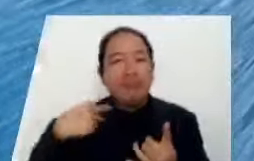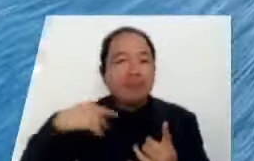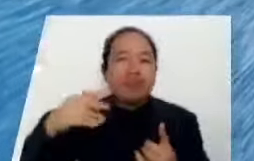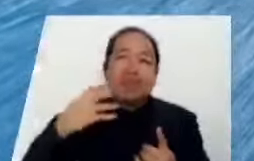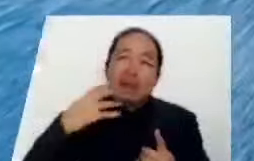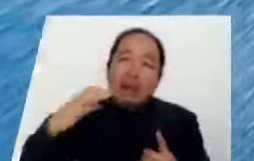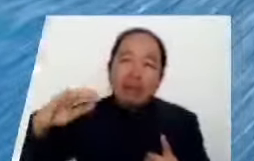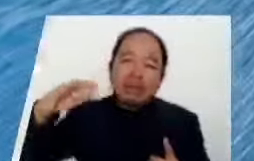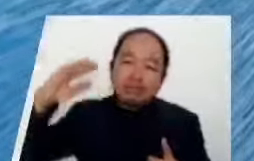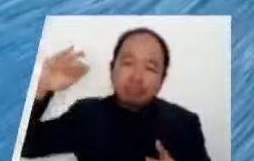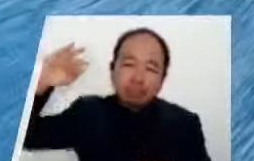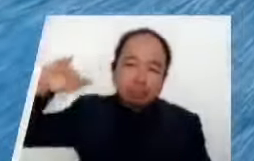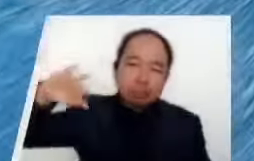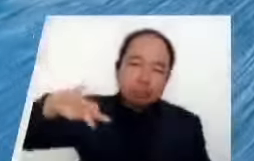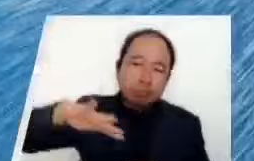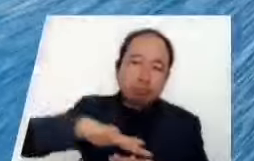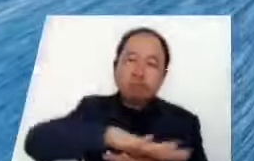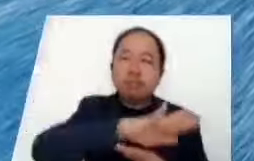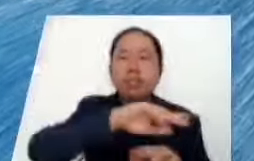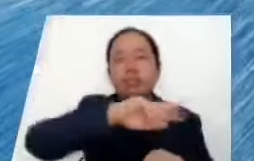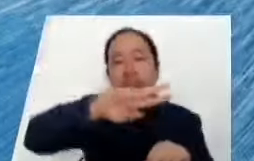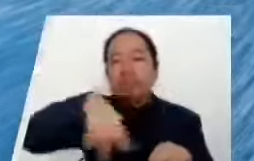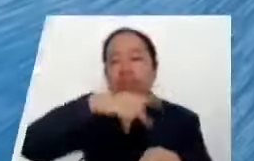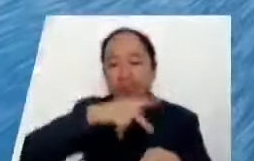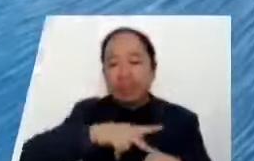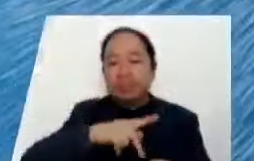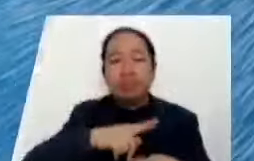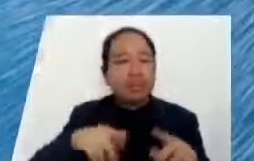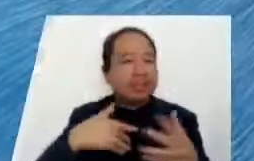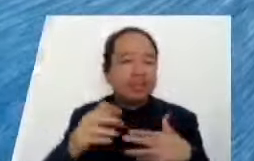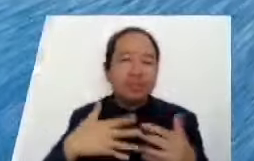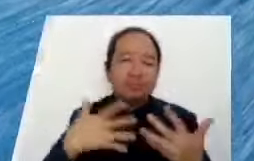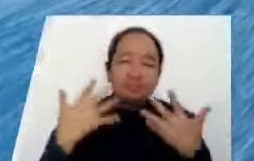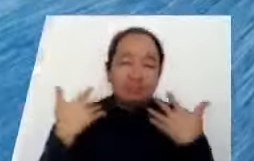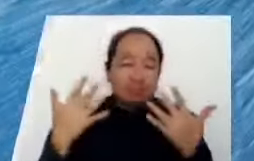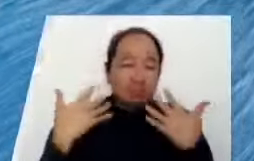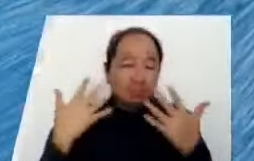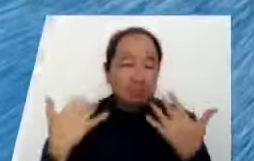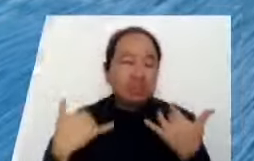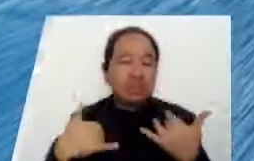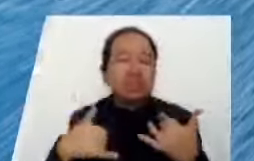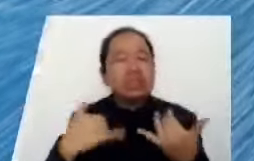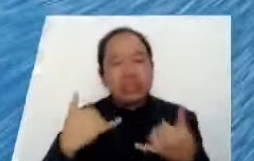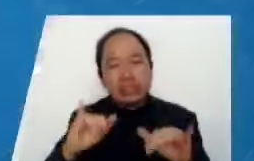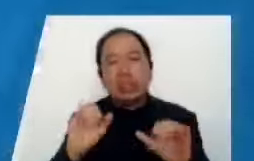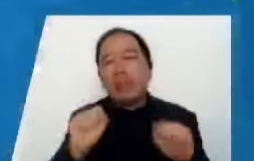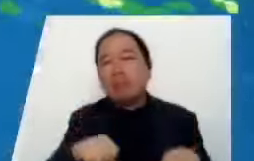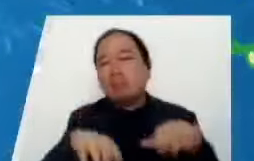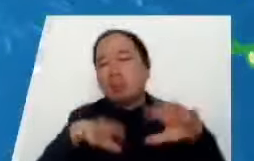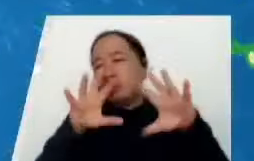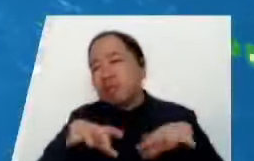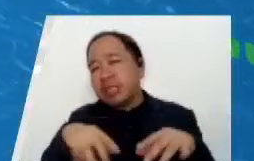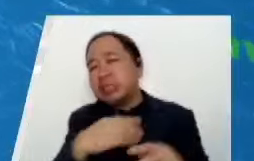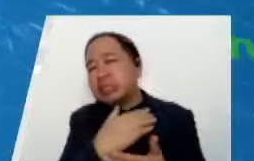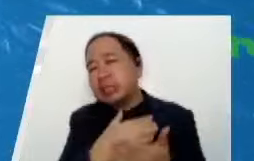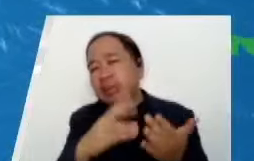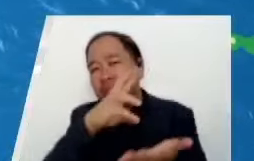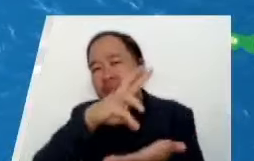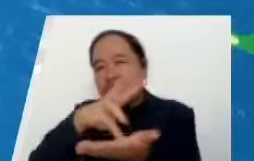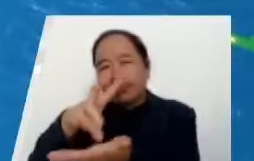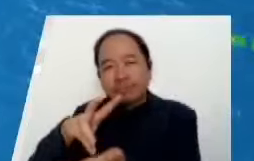pa rin ang makakaapekto sa bansa. Pero kahit maalinsangan, hindi pa rin inaalis ang tsansa ng ulan sa ilang lugar. Base sa datos ng Metro